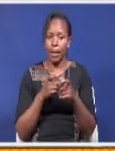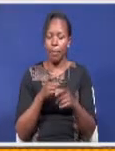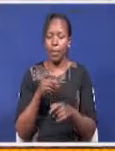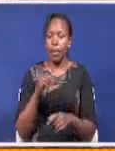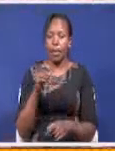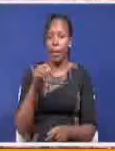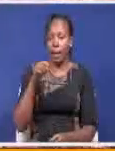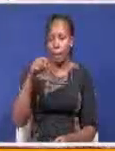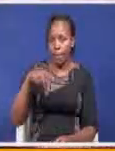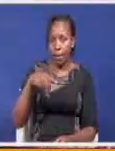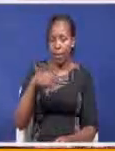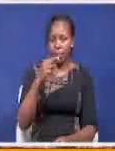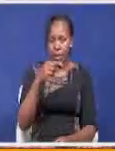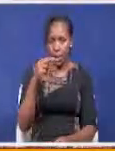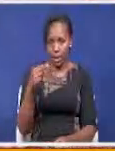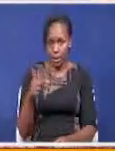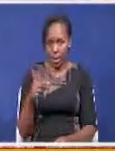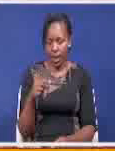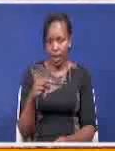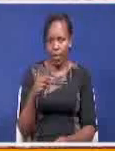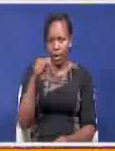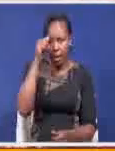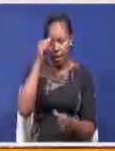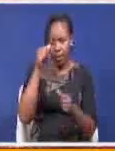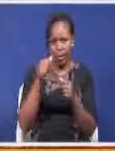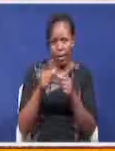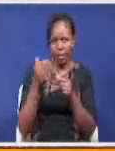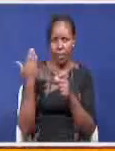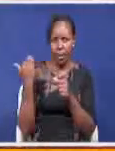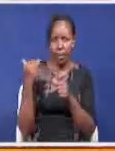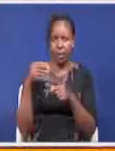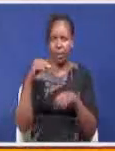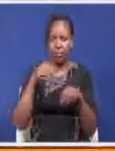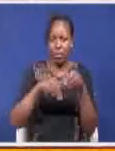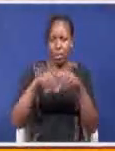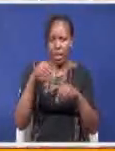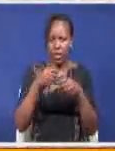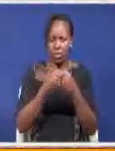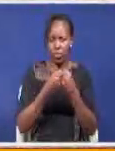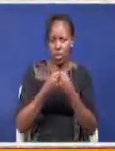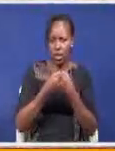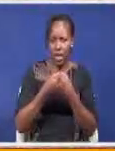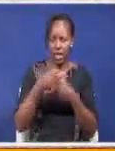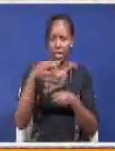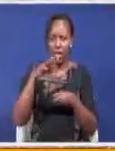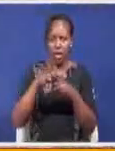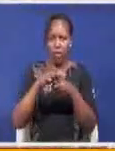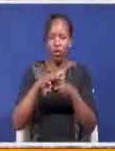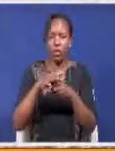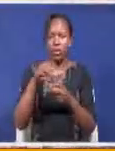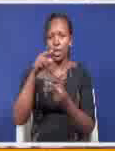Murugara arahakiririkana maruru makuru kirikithura na ukuru kwenda ya kuthura munini wa rais Ntugwera